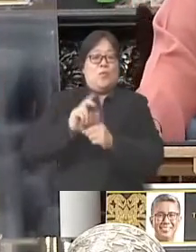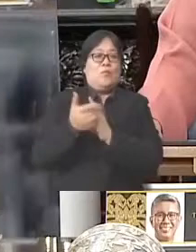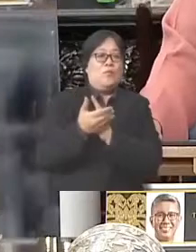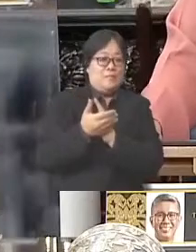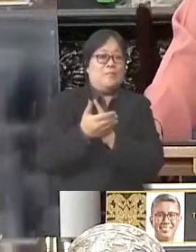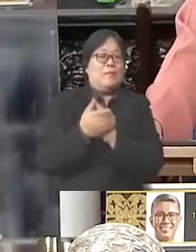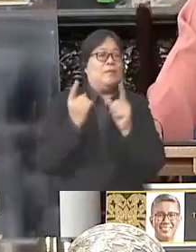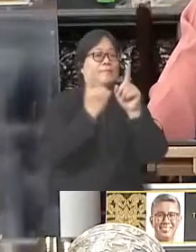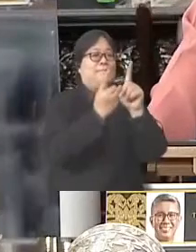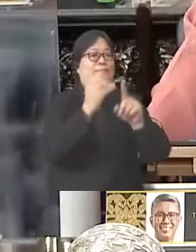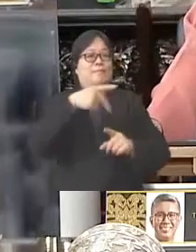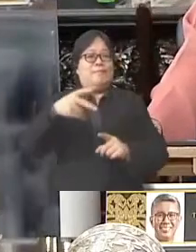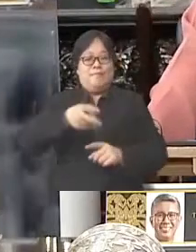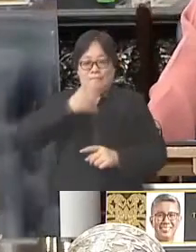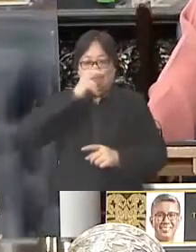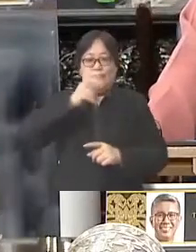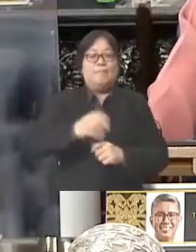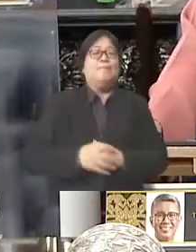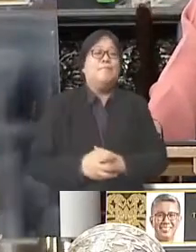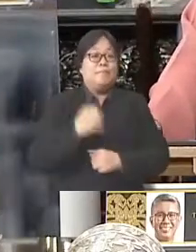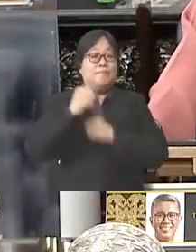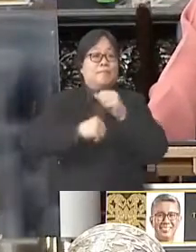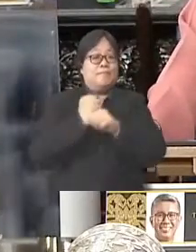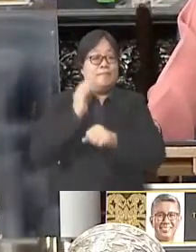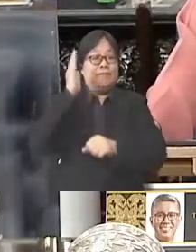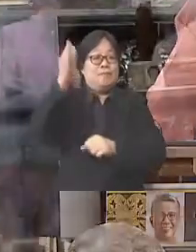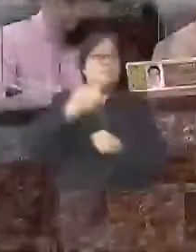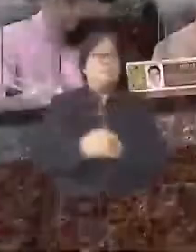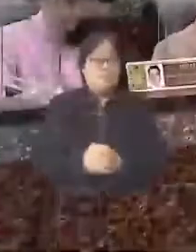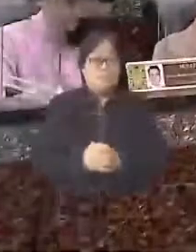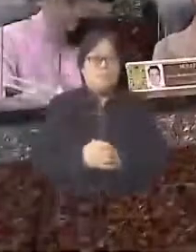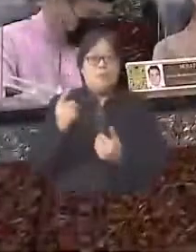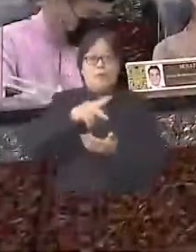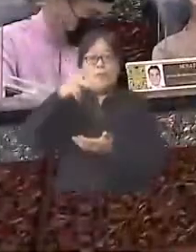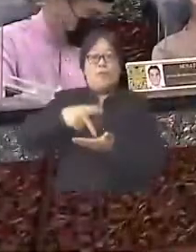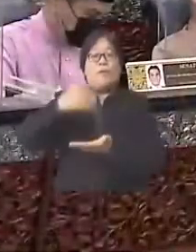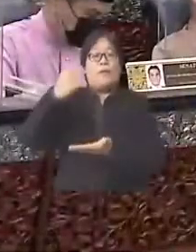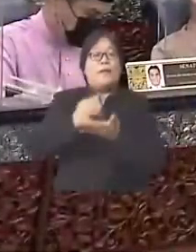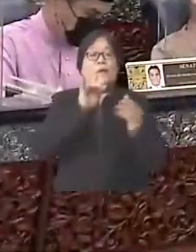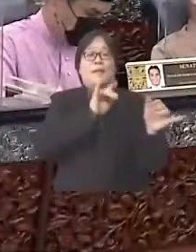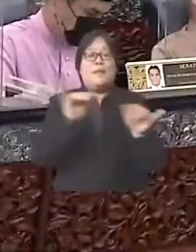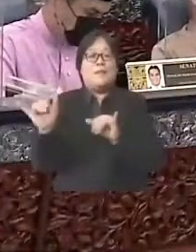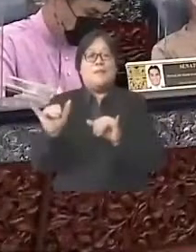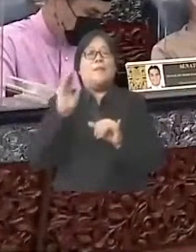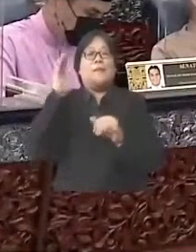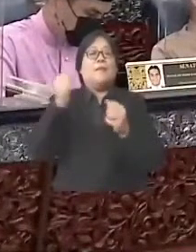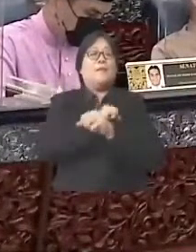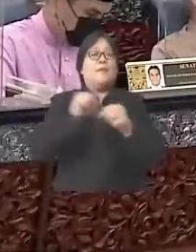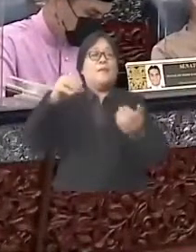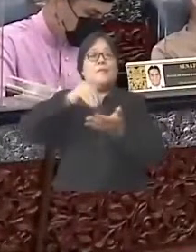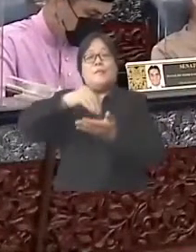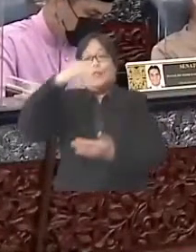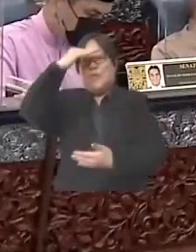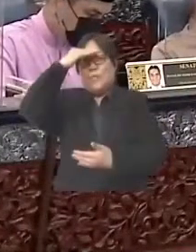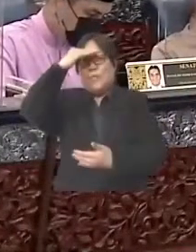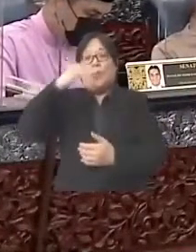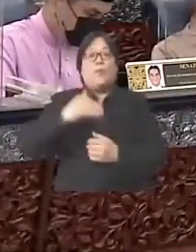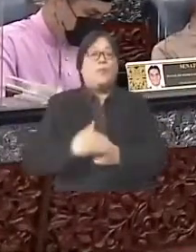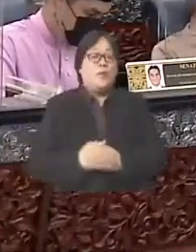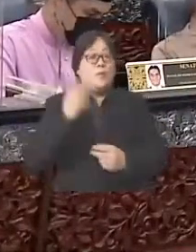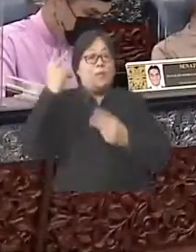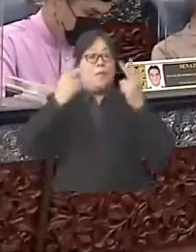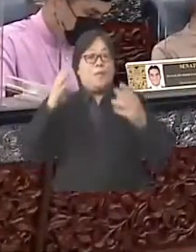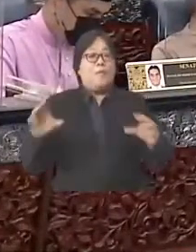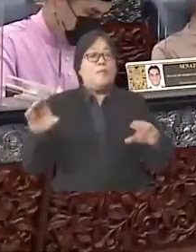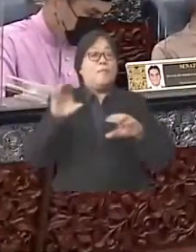tertakluk kepada pembantu ane sob yang ketat tahun hadapan sebuah pusat senti yang sama akan disediakan di Joko untuk